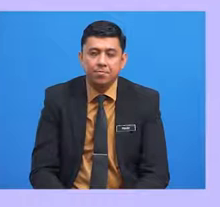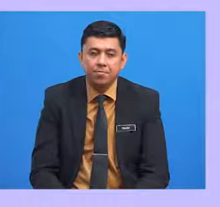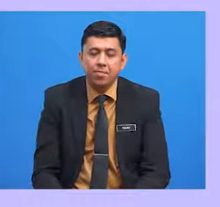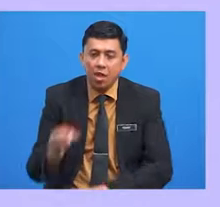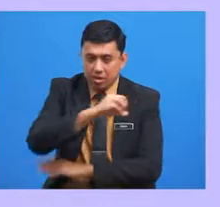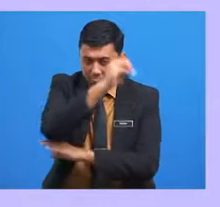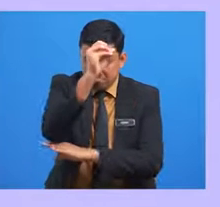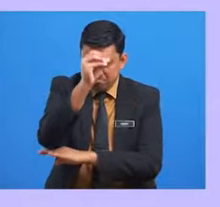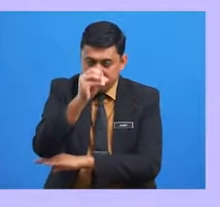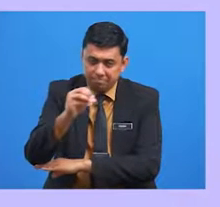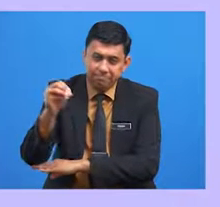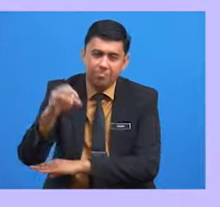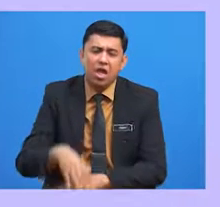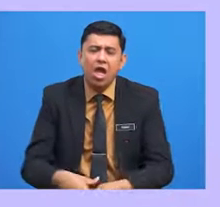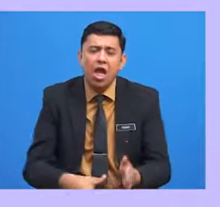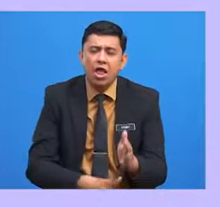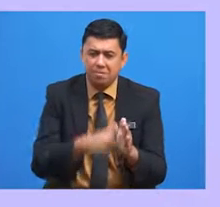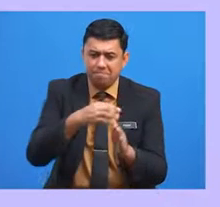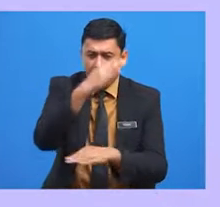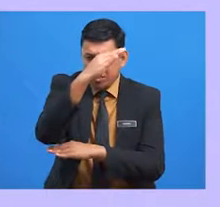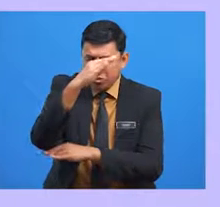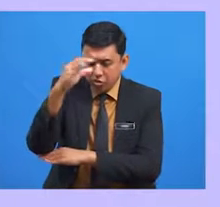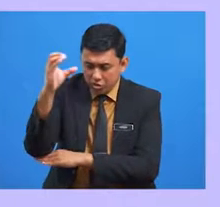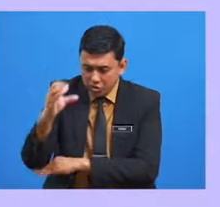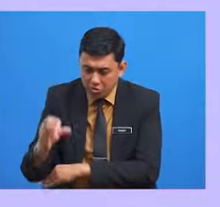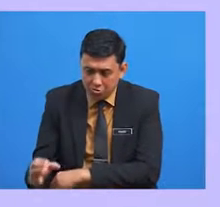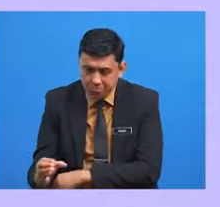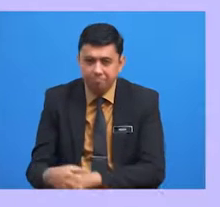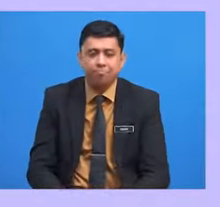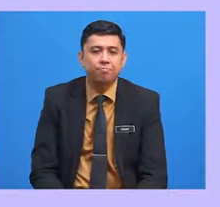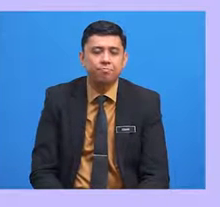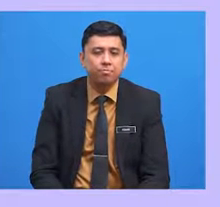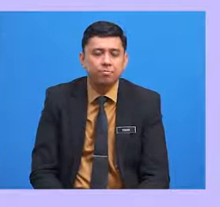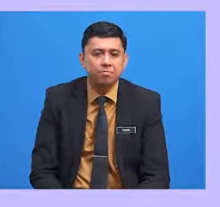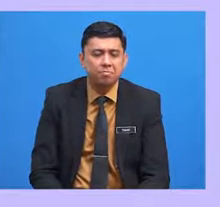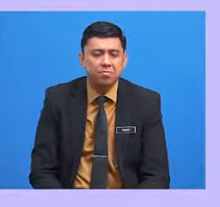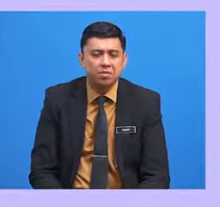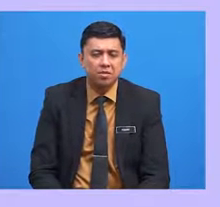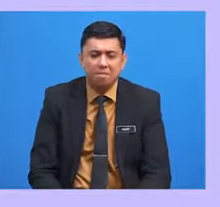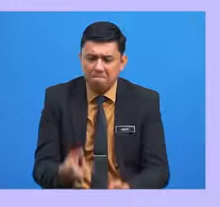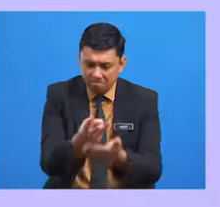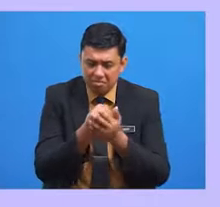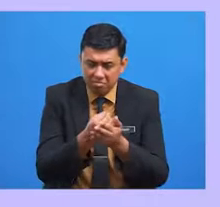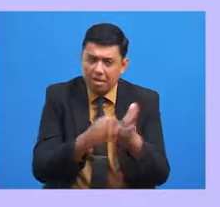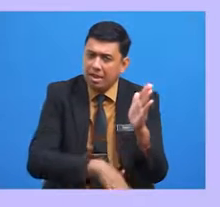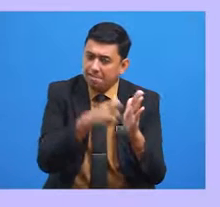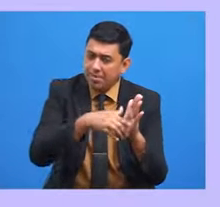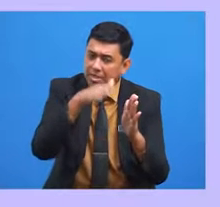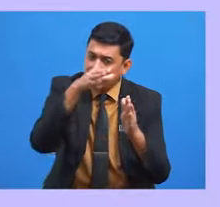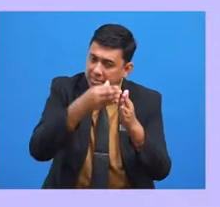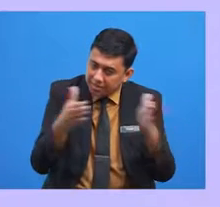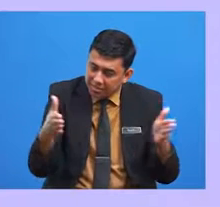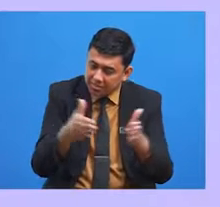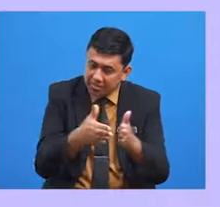permintaan tak anjal lebih cerun. Ini kerana peratus perubahan kuantiti yang diminta lebih kecil daripada